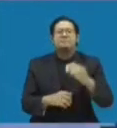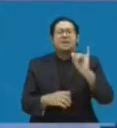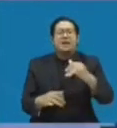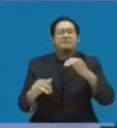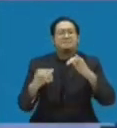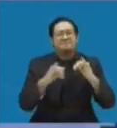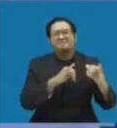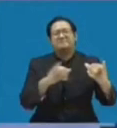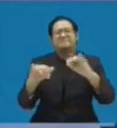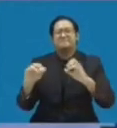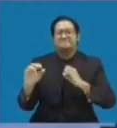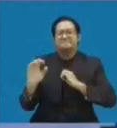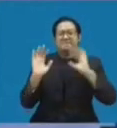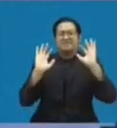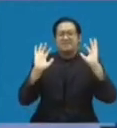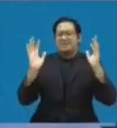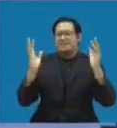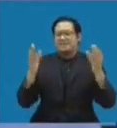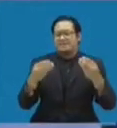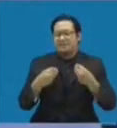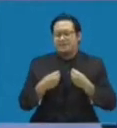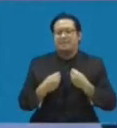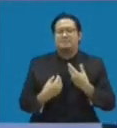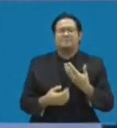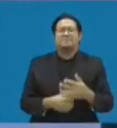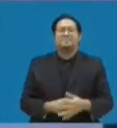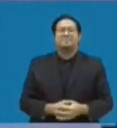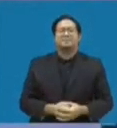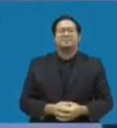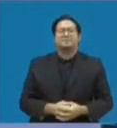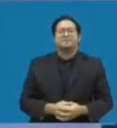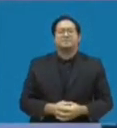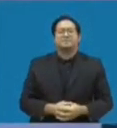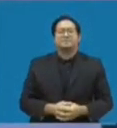yang mengharumkan bangsa dan negara